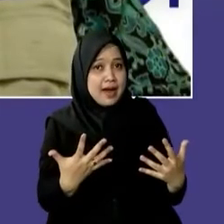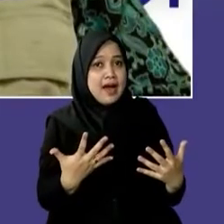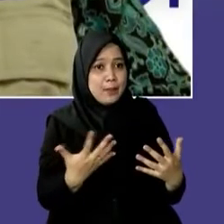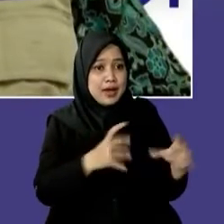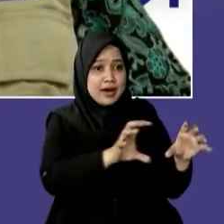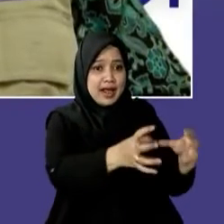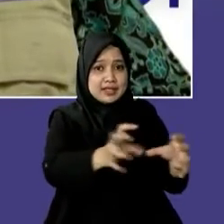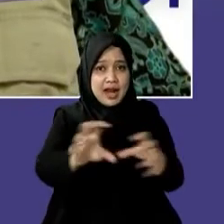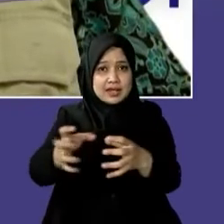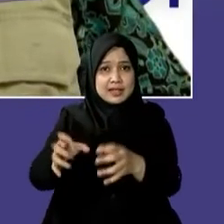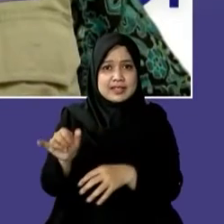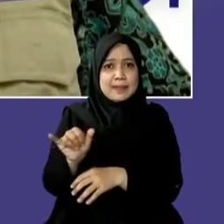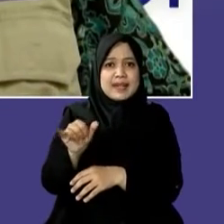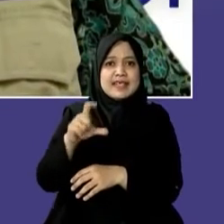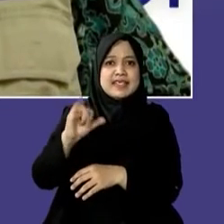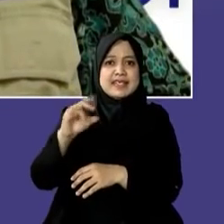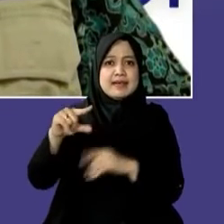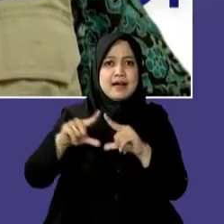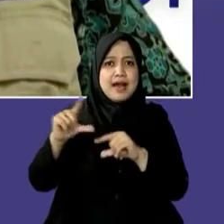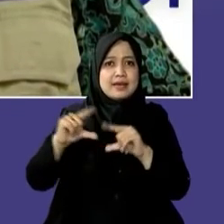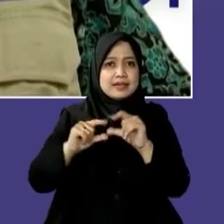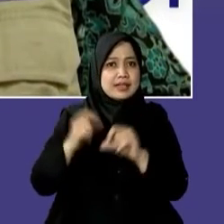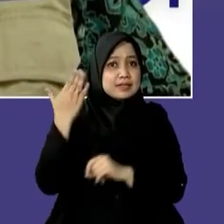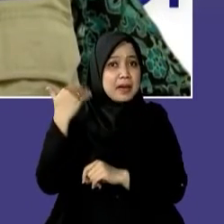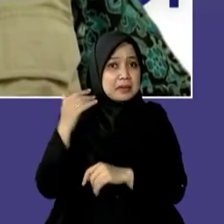terjadi di Ciracas kemarin